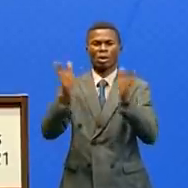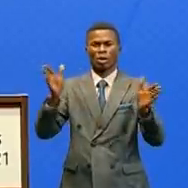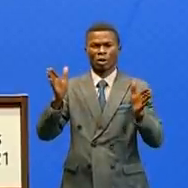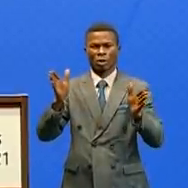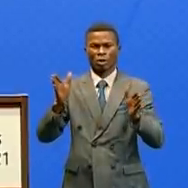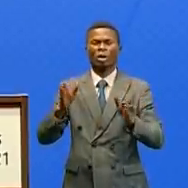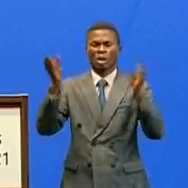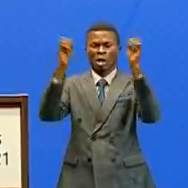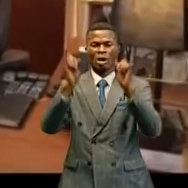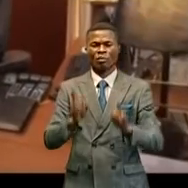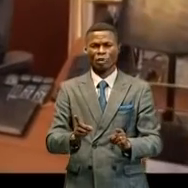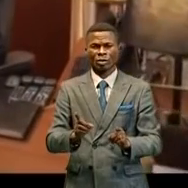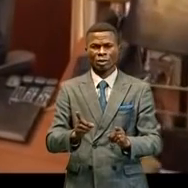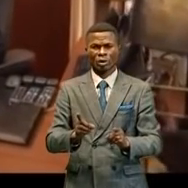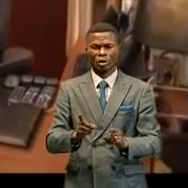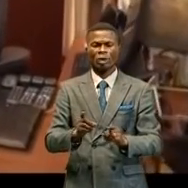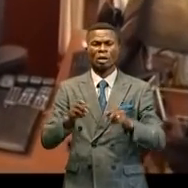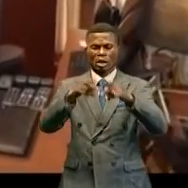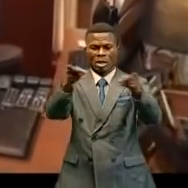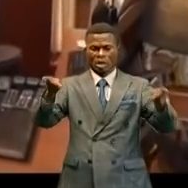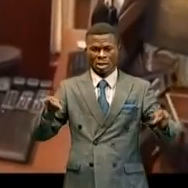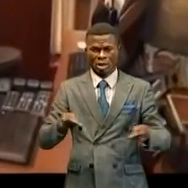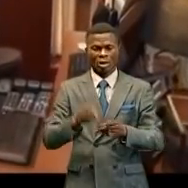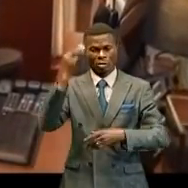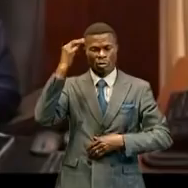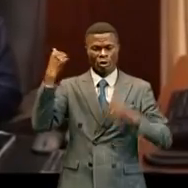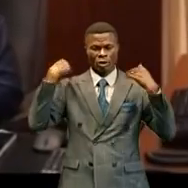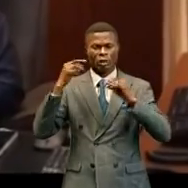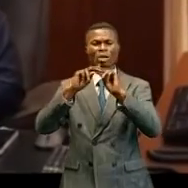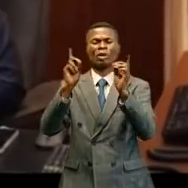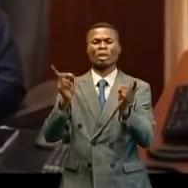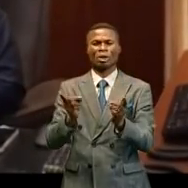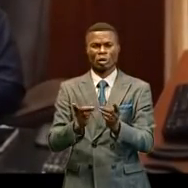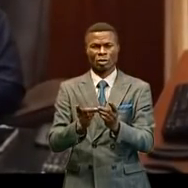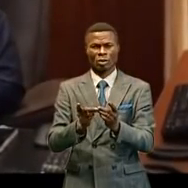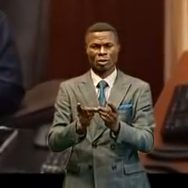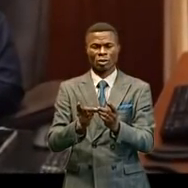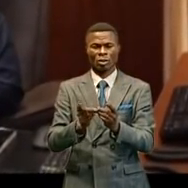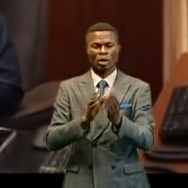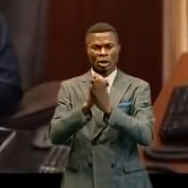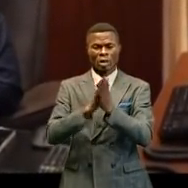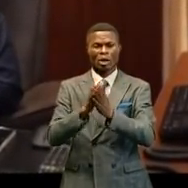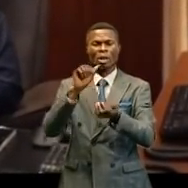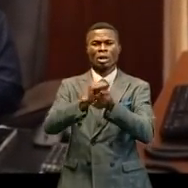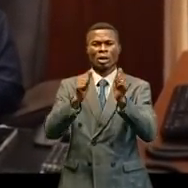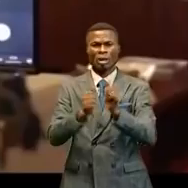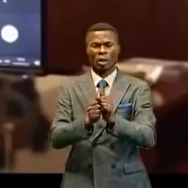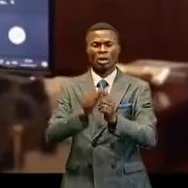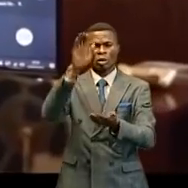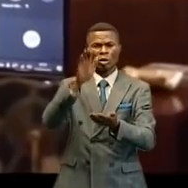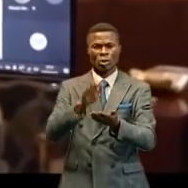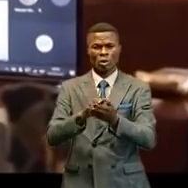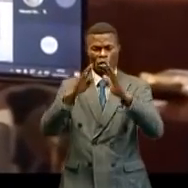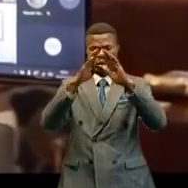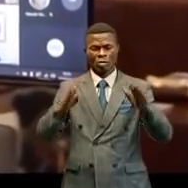Shelter Afrique. Dès la table ronde des ministres et chefs des délégations portant sur la problématique du déficit en